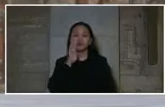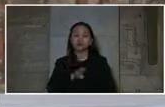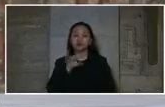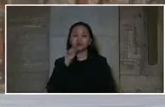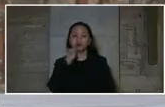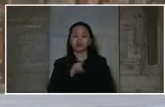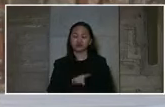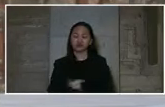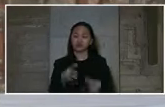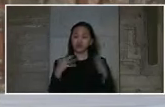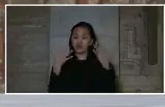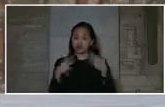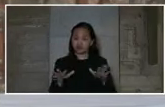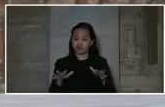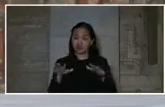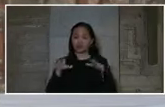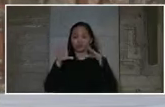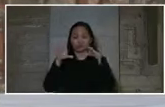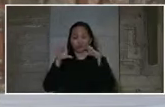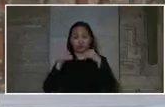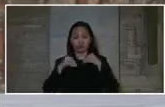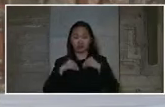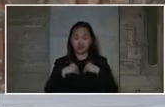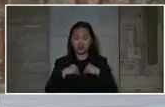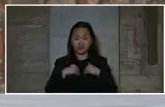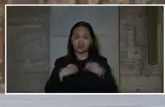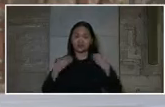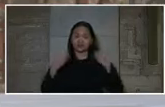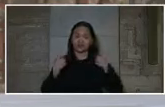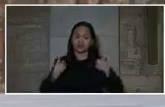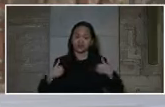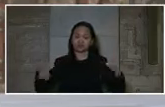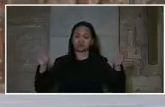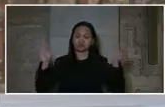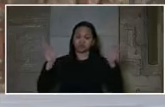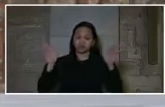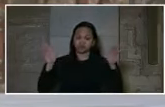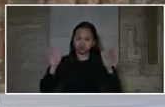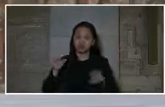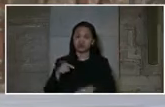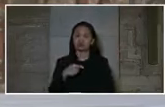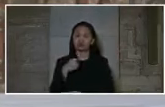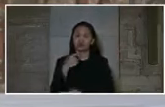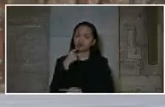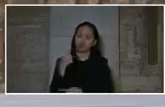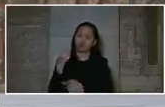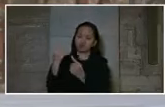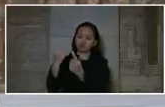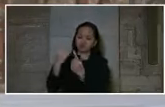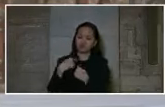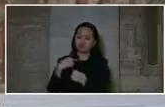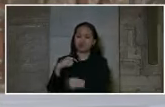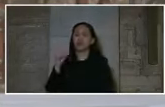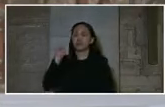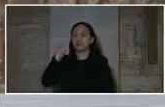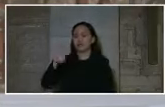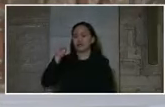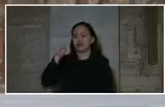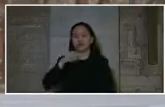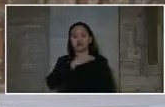matapos na tanggapin ng anghel ang matamis na oo ni